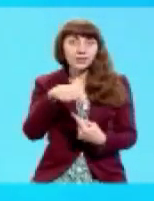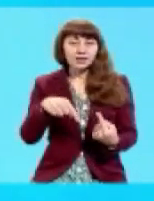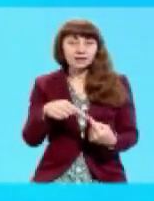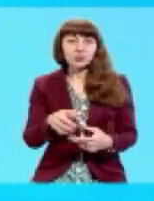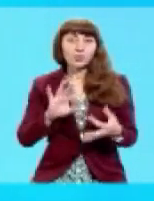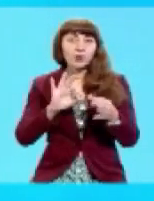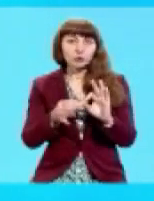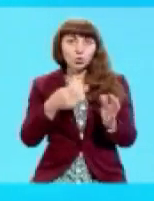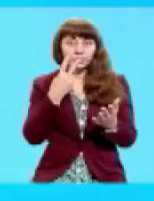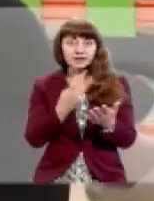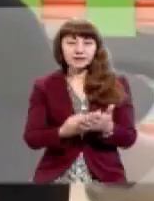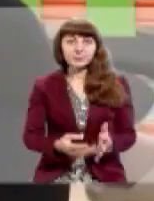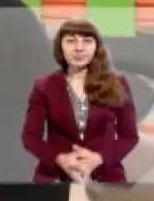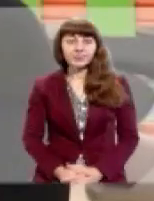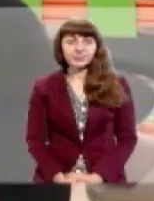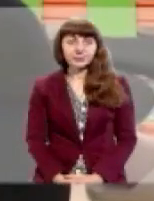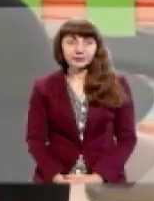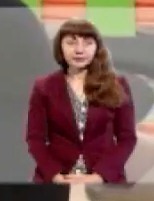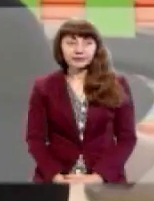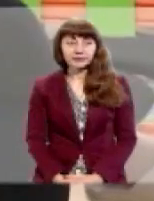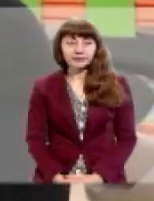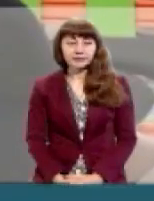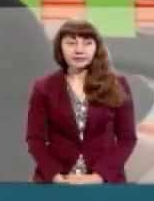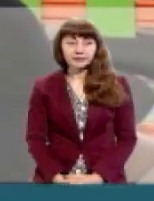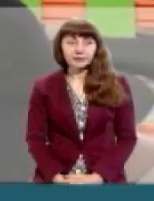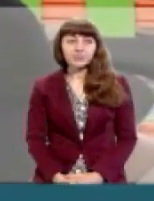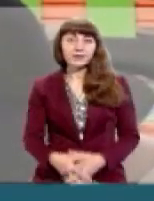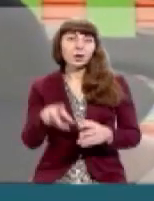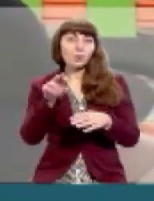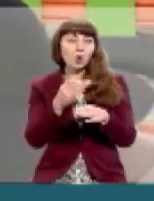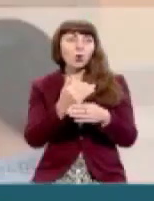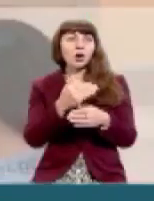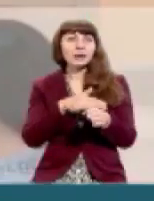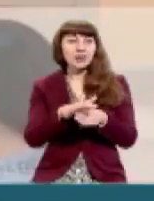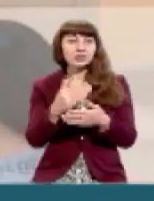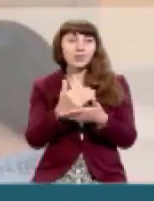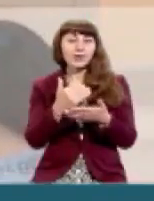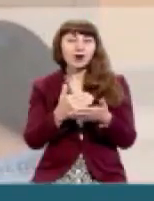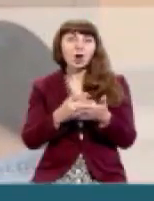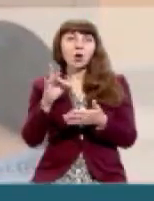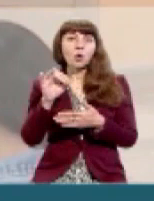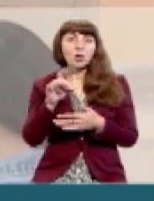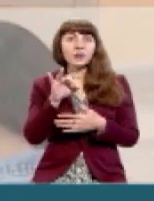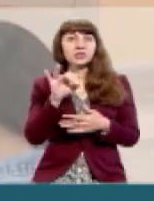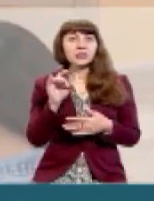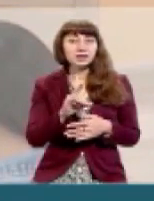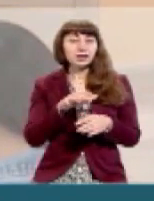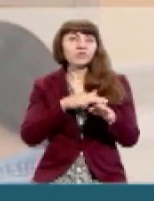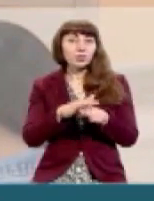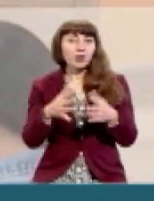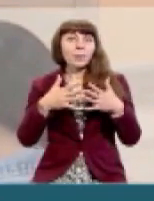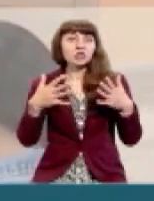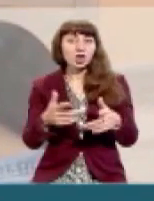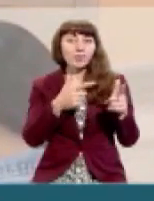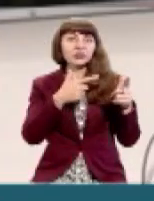в репортаже моих коллег в рамках реализации программы аула моноты в регионе Была проведена большая